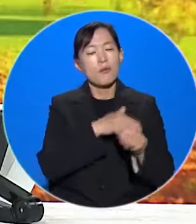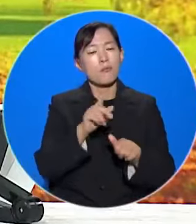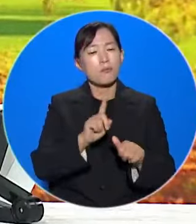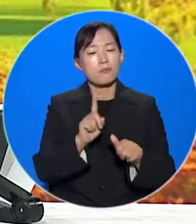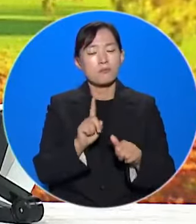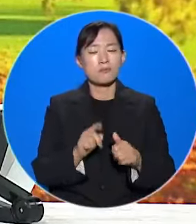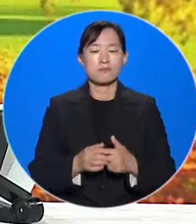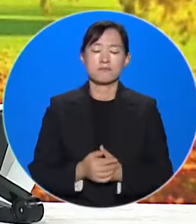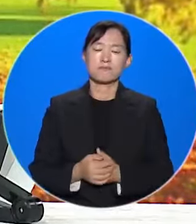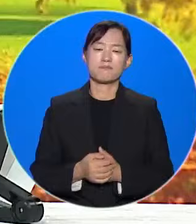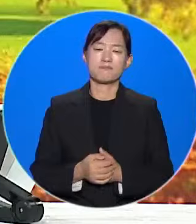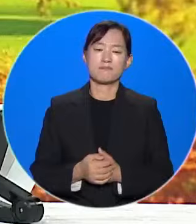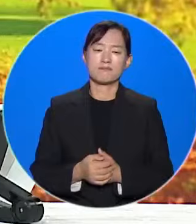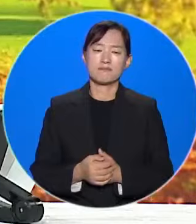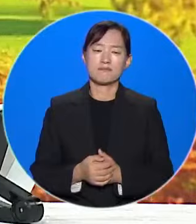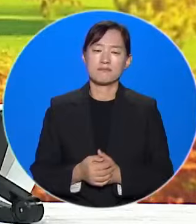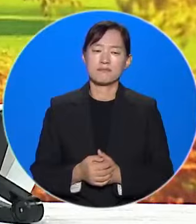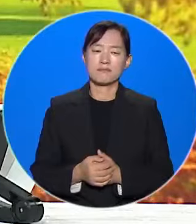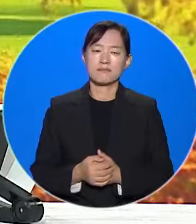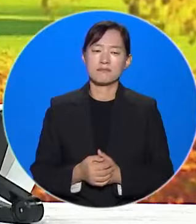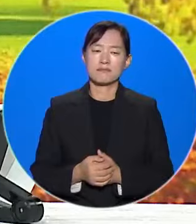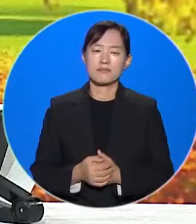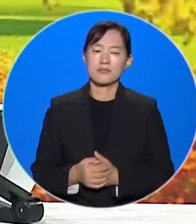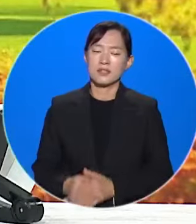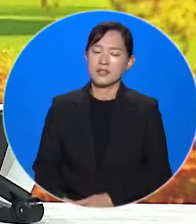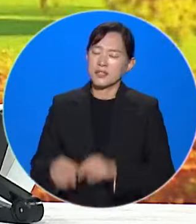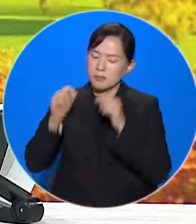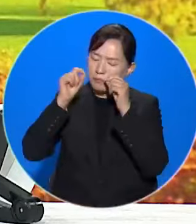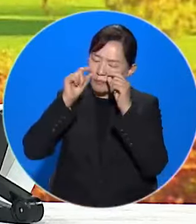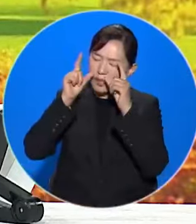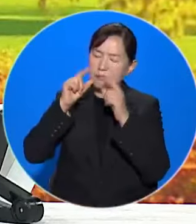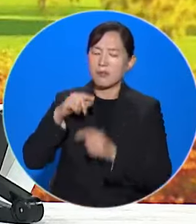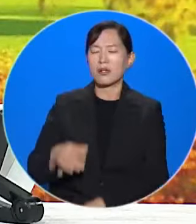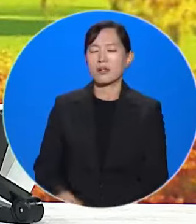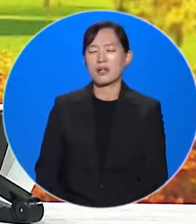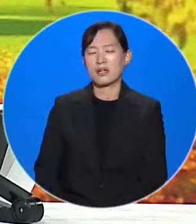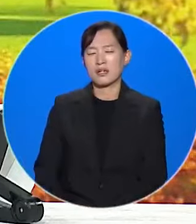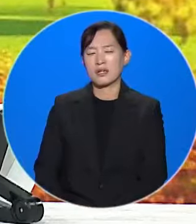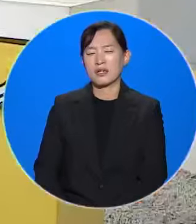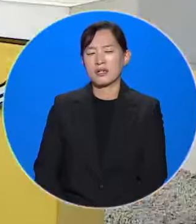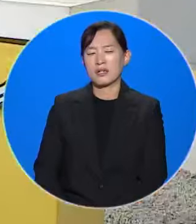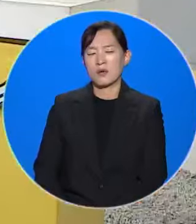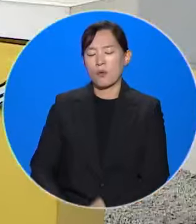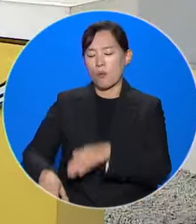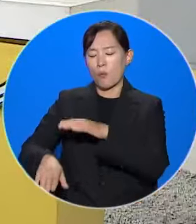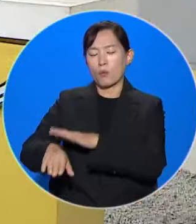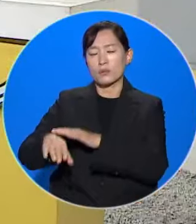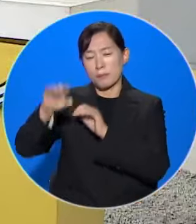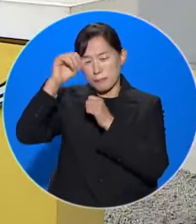계세요? 아, 눈도 못 뜨고 오른 다리만 조금 감각했고요.